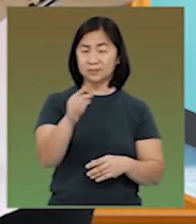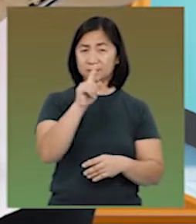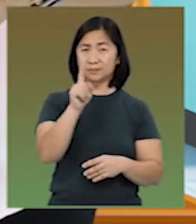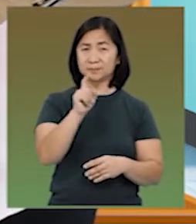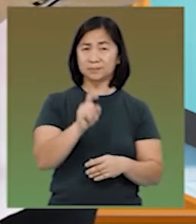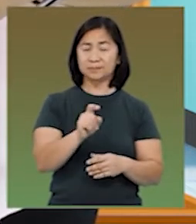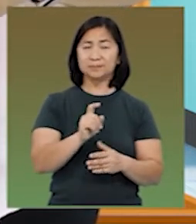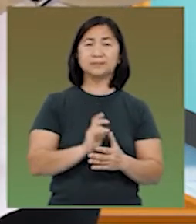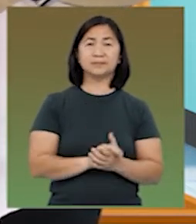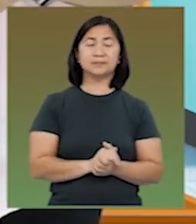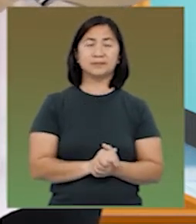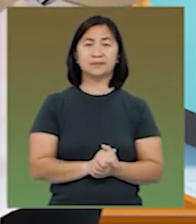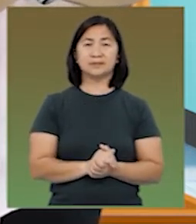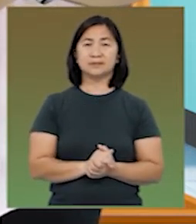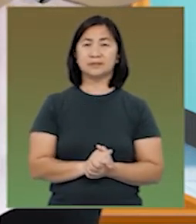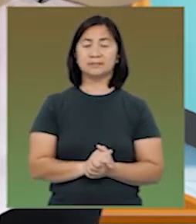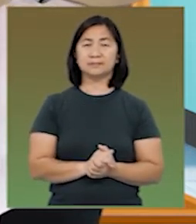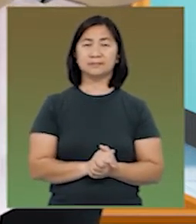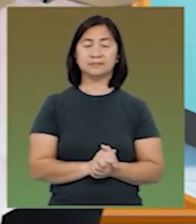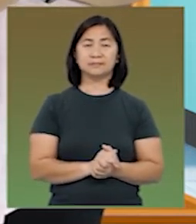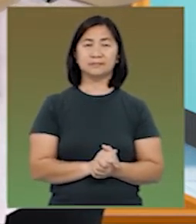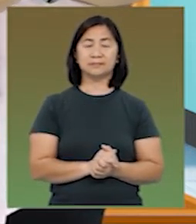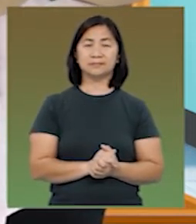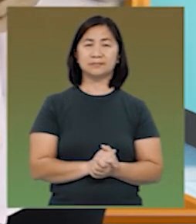Tapos na ba?